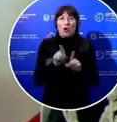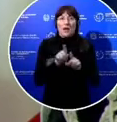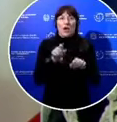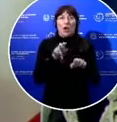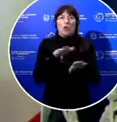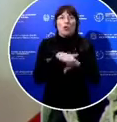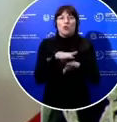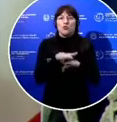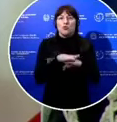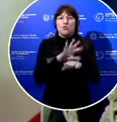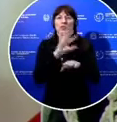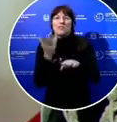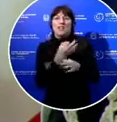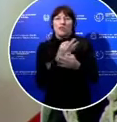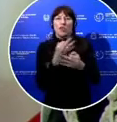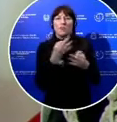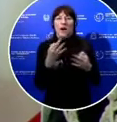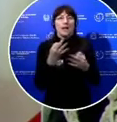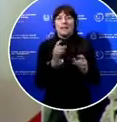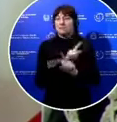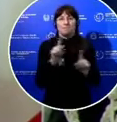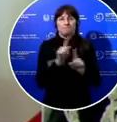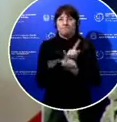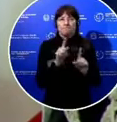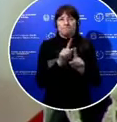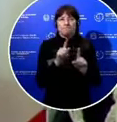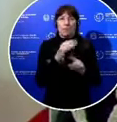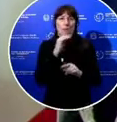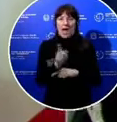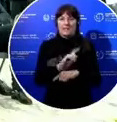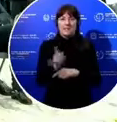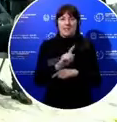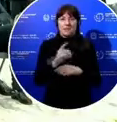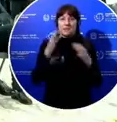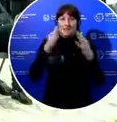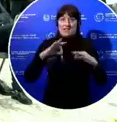consumo. Punire o lasciare a se stesso.